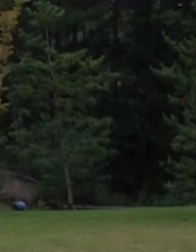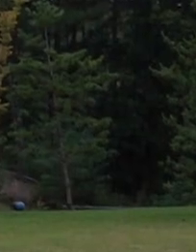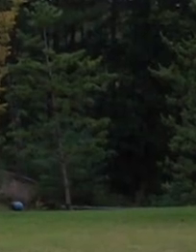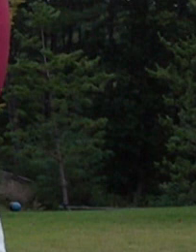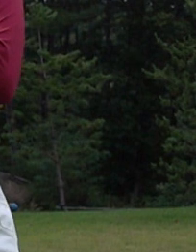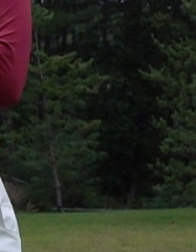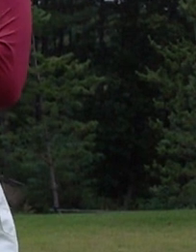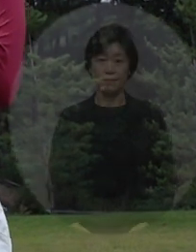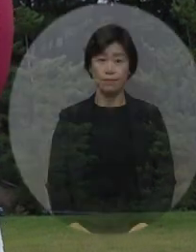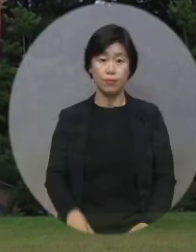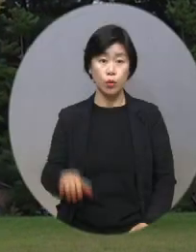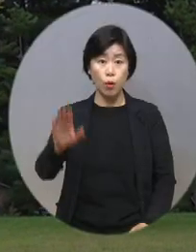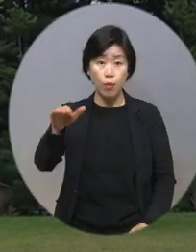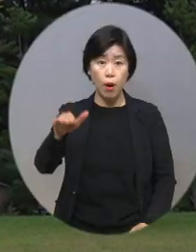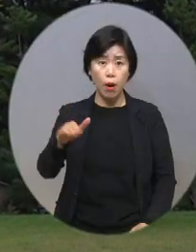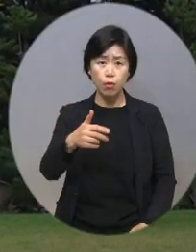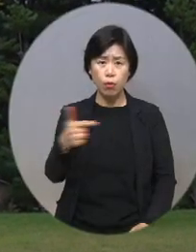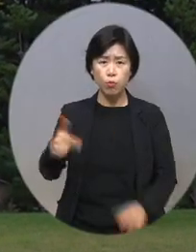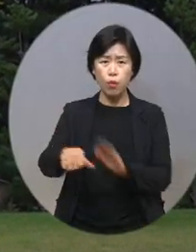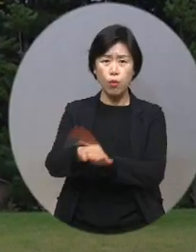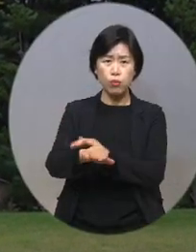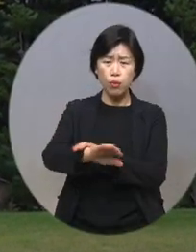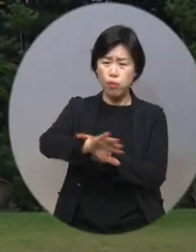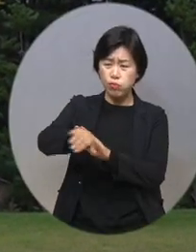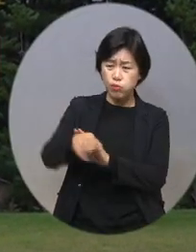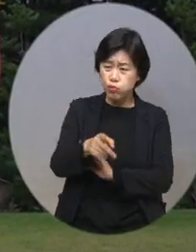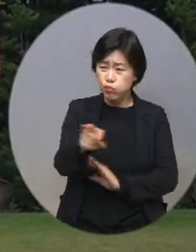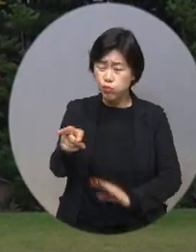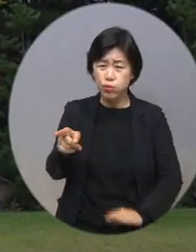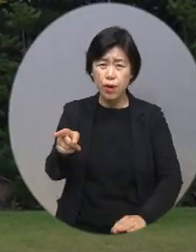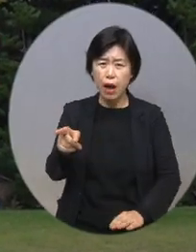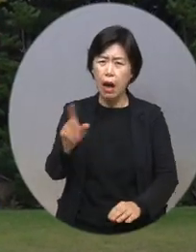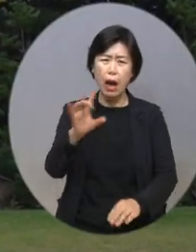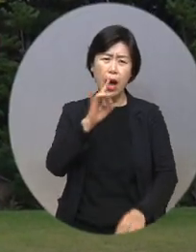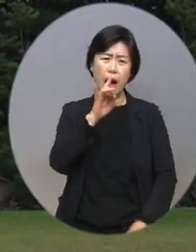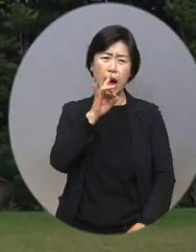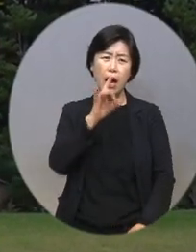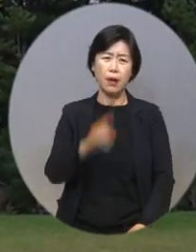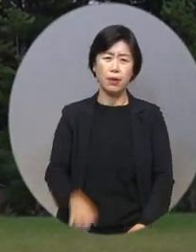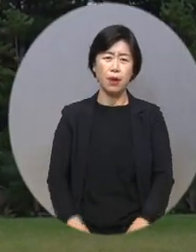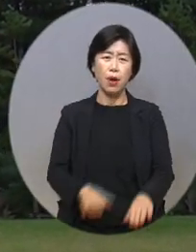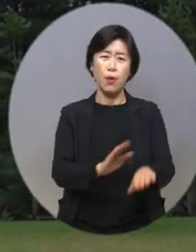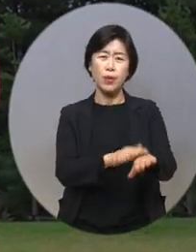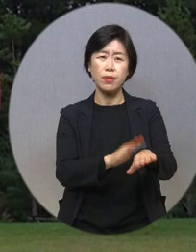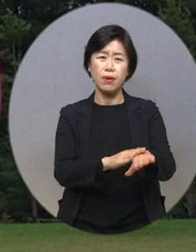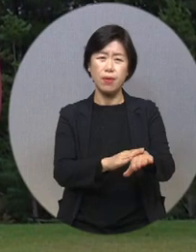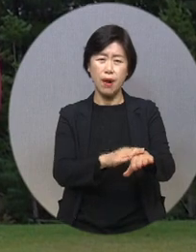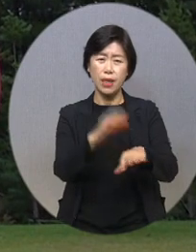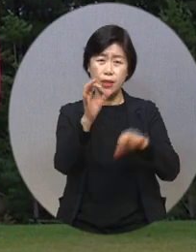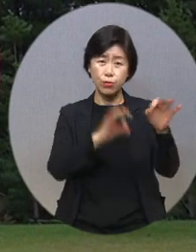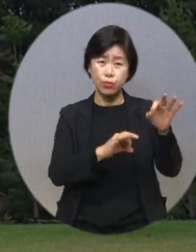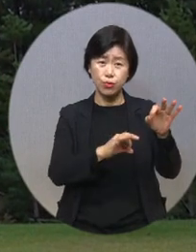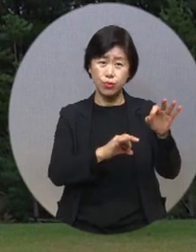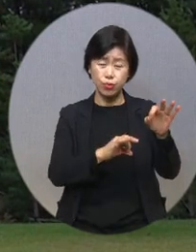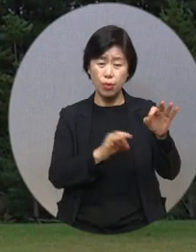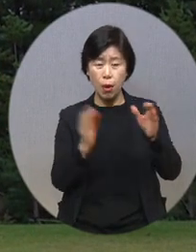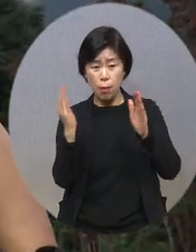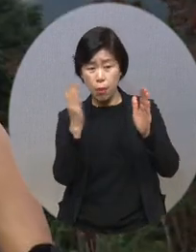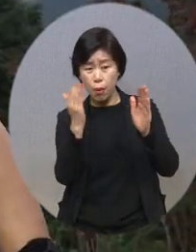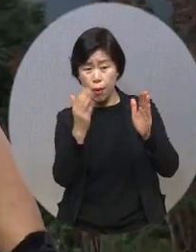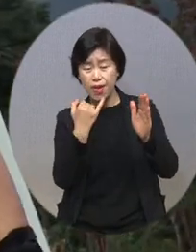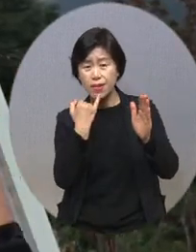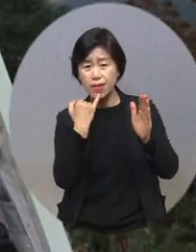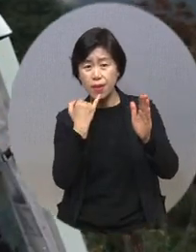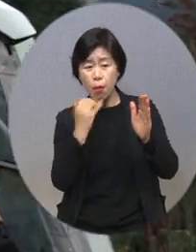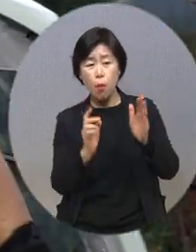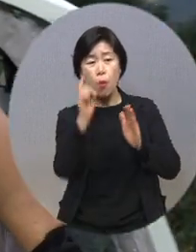오빠, 오빠 너무 오른쪽 본 것 같아요. 오빠 저 왼쪽 해저드는 카트 났어, 카트. 왼쪽 해저드는 다 넘어가니까 왼쪽 보고 그냥